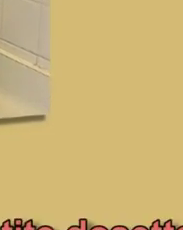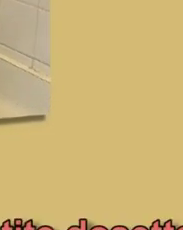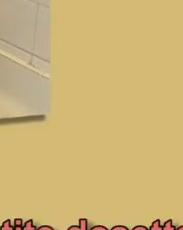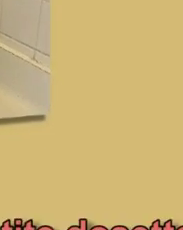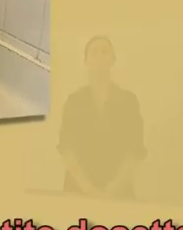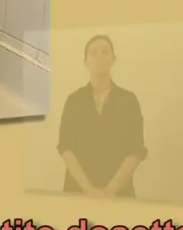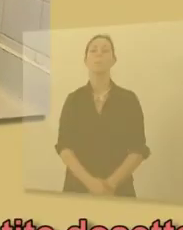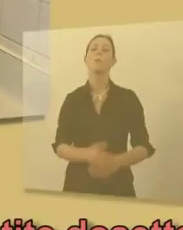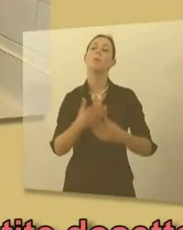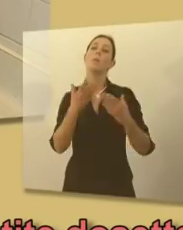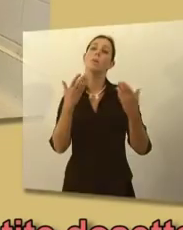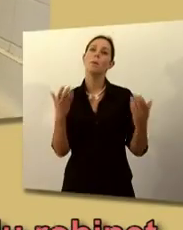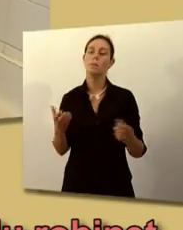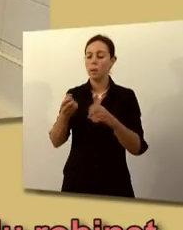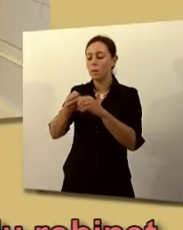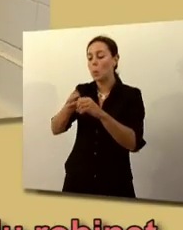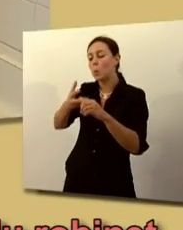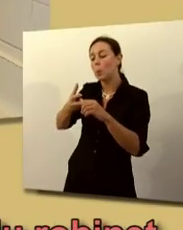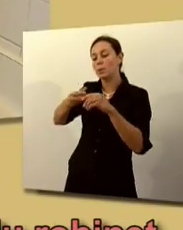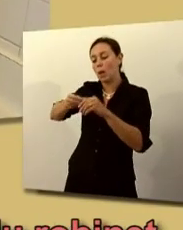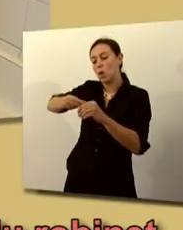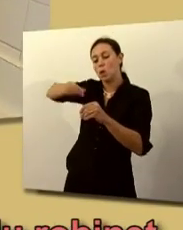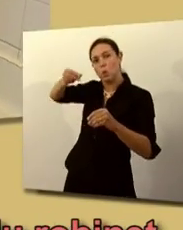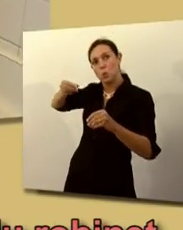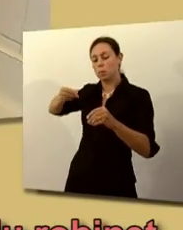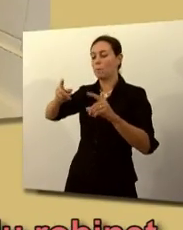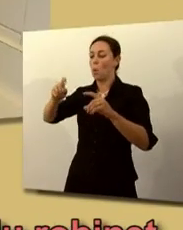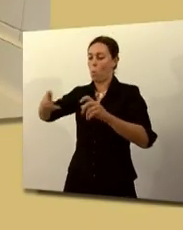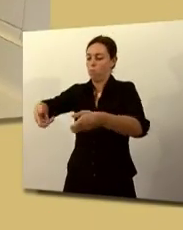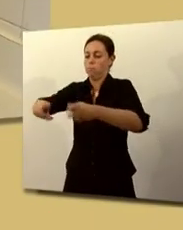pouvez rincer votre petite dosette avec de l'eau du robinet.